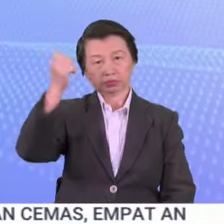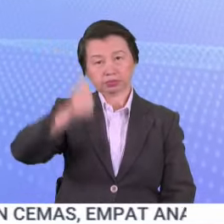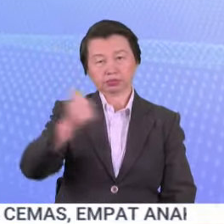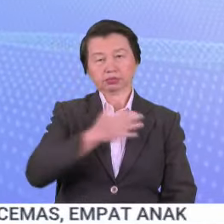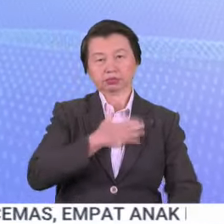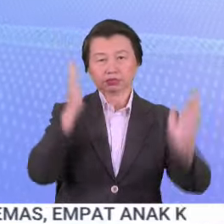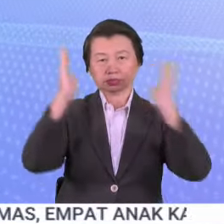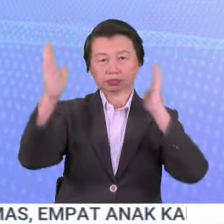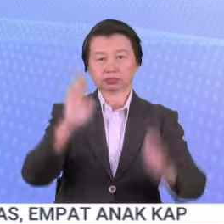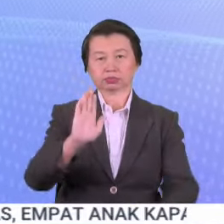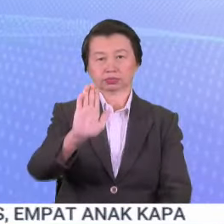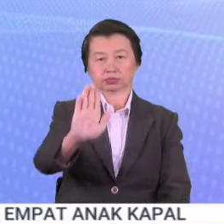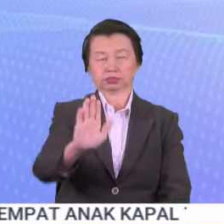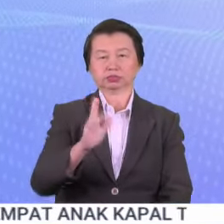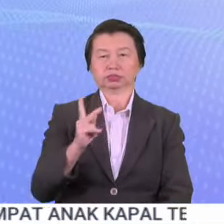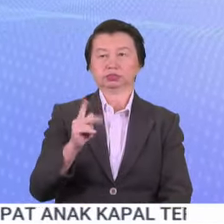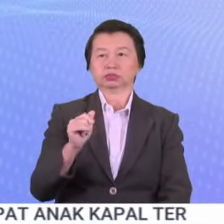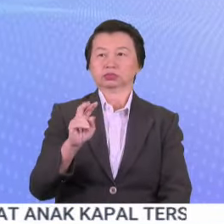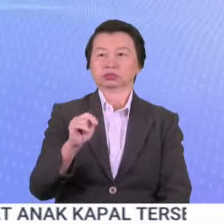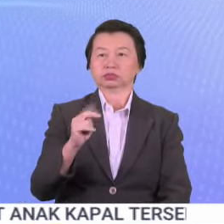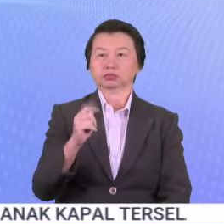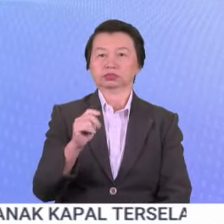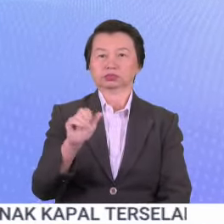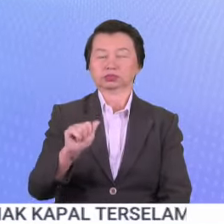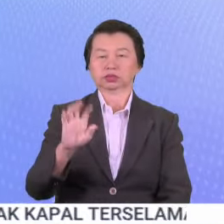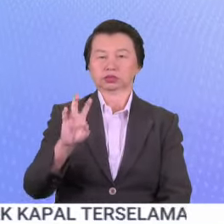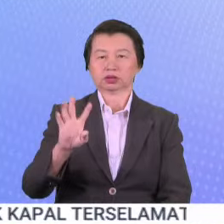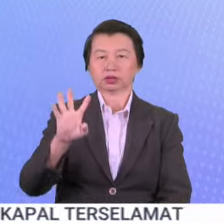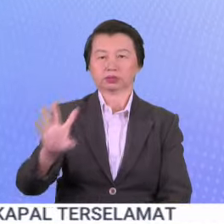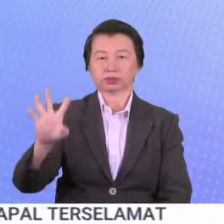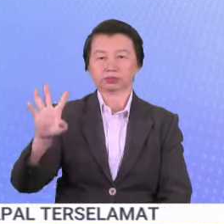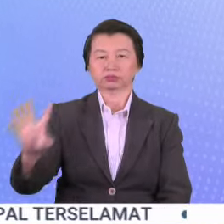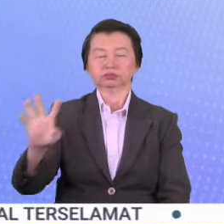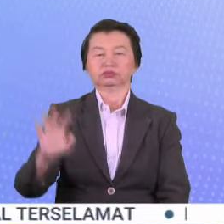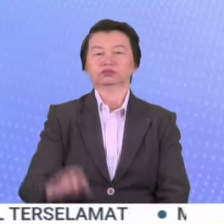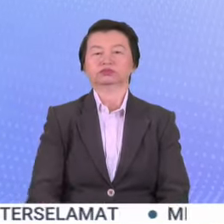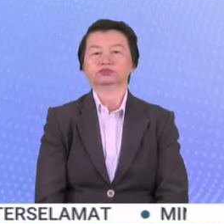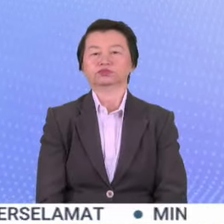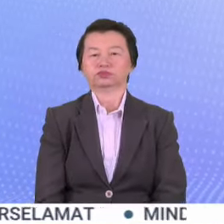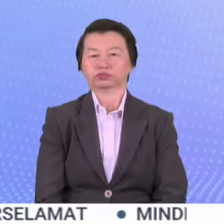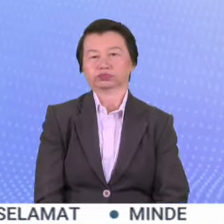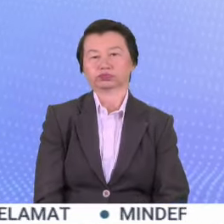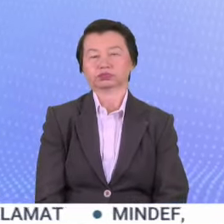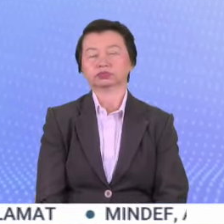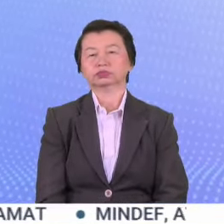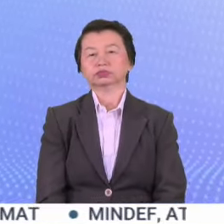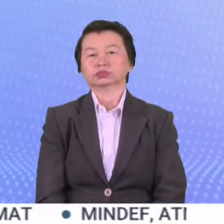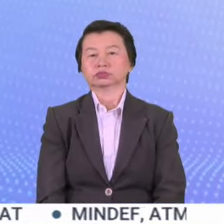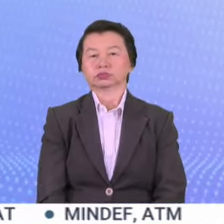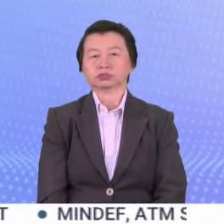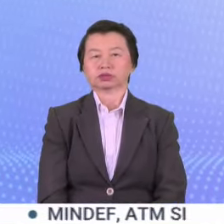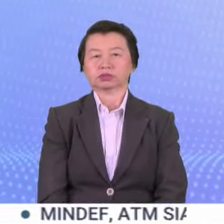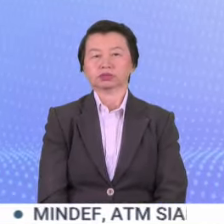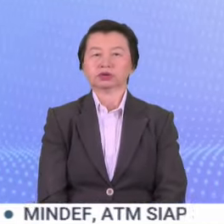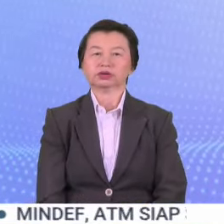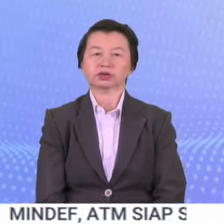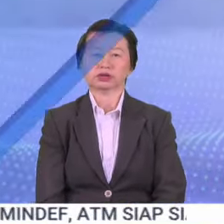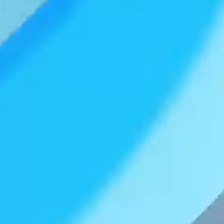Assalamualaikum, salam Malaysia Madani, Kanta 744 mendahului berita. Kami mulakan dengan rangkuman berita utama dalam segmen